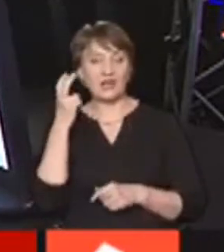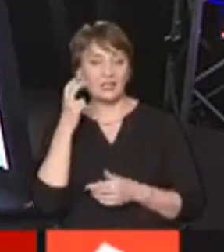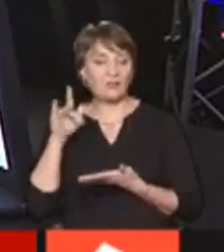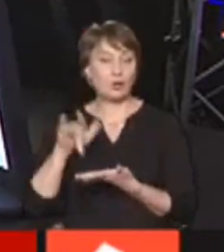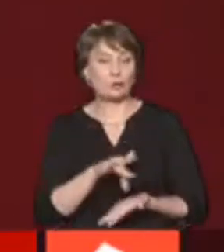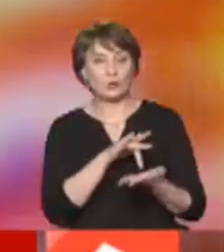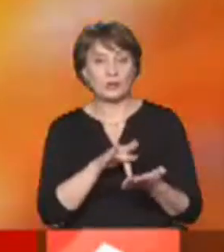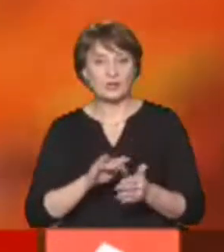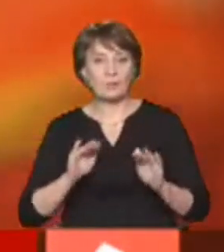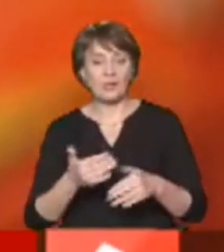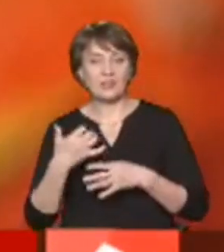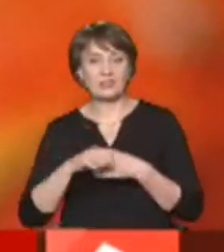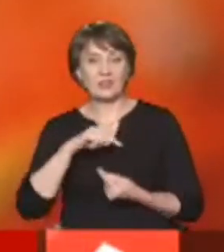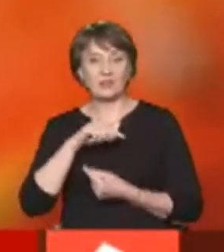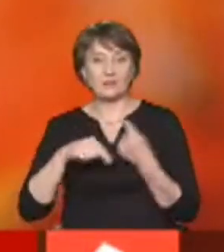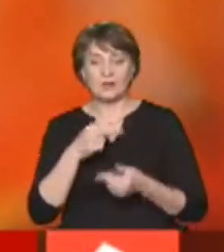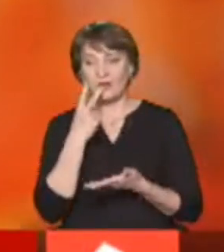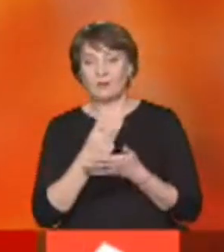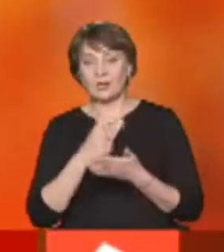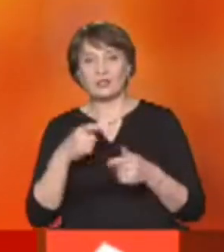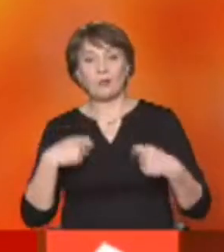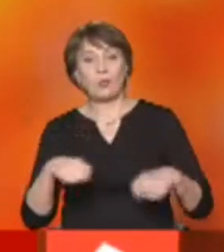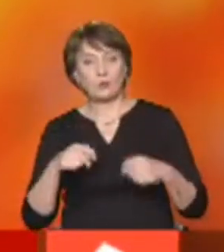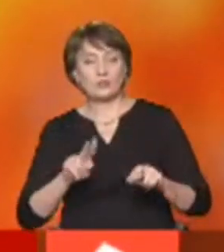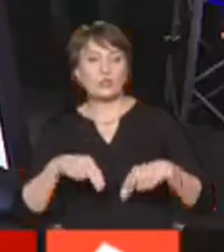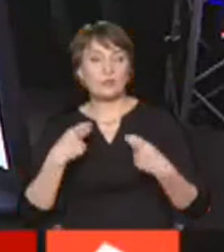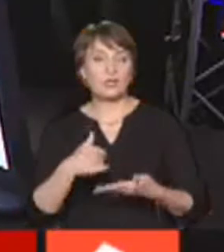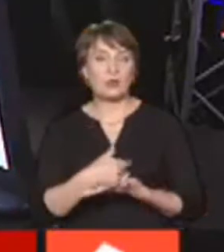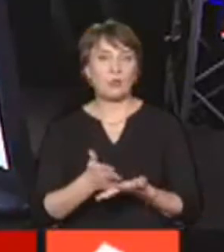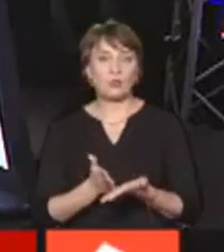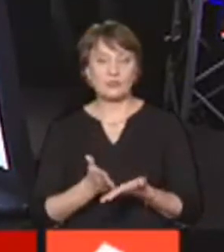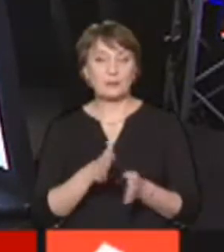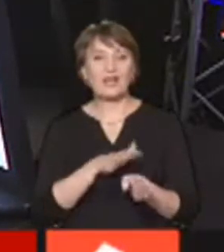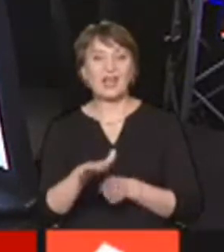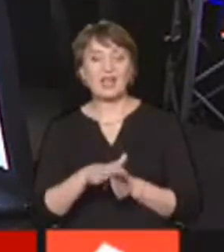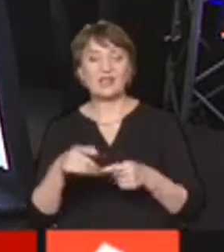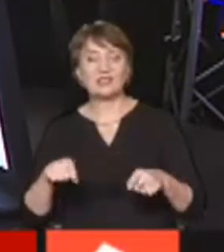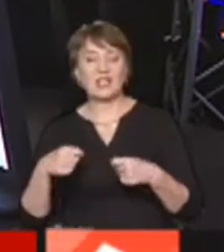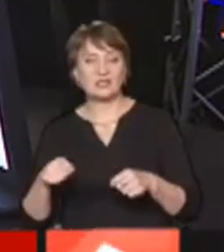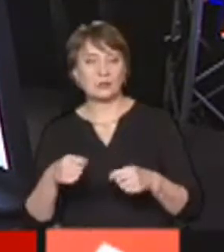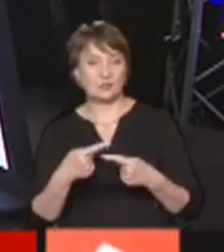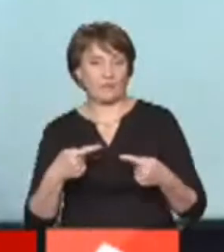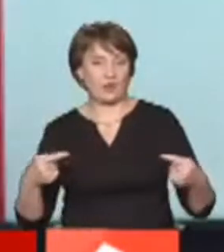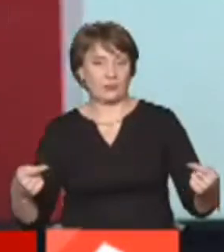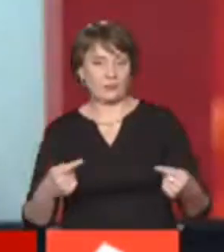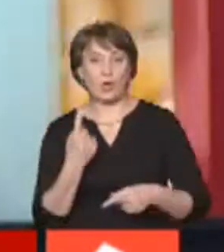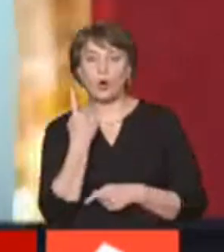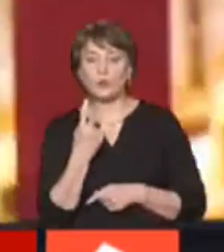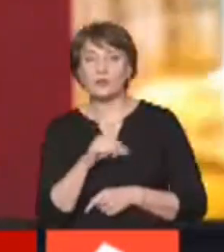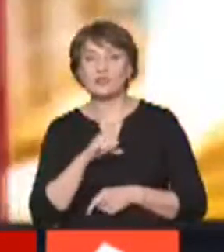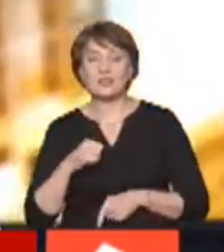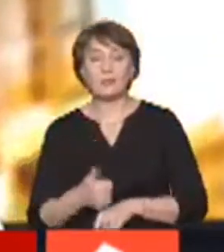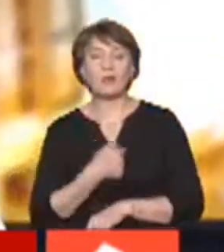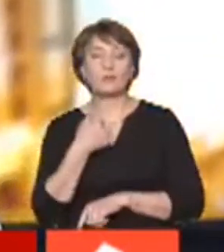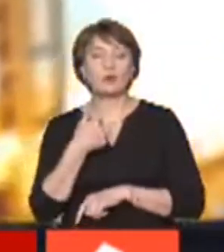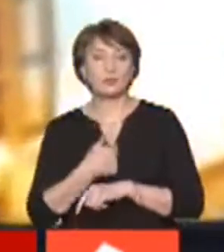середній бізнес у вигляді продажу, надання послуг, а також реалізації товарів в місті, є одним із основоположних,